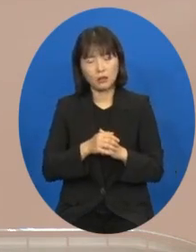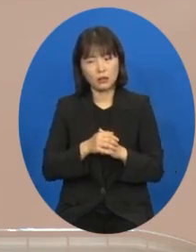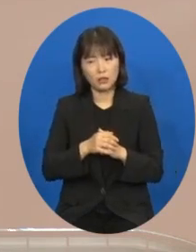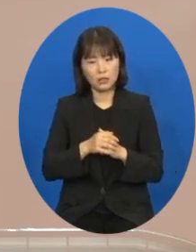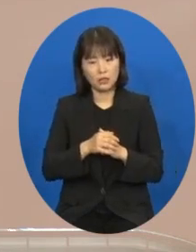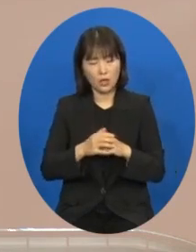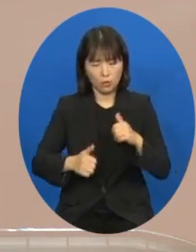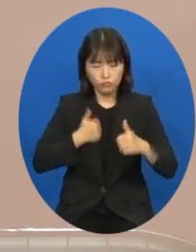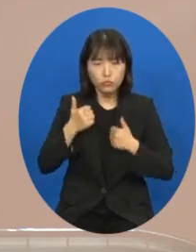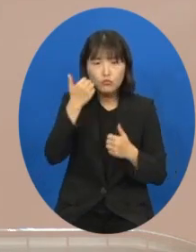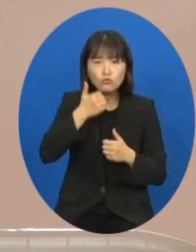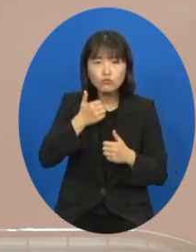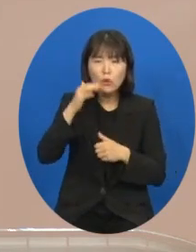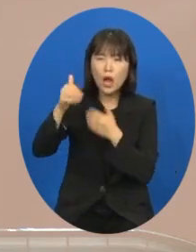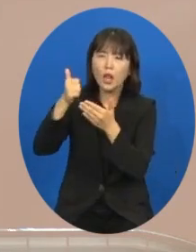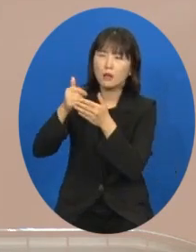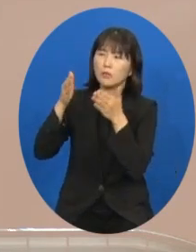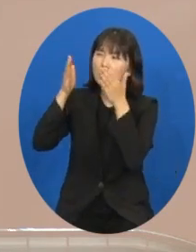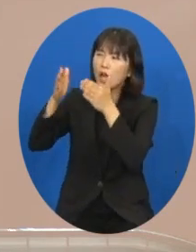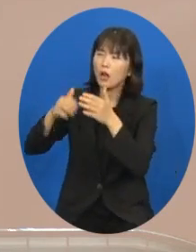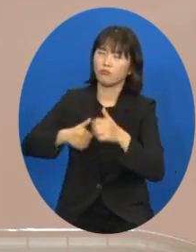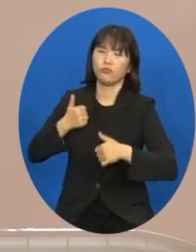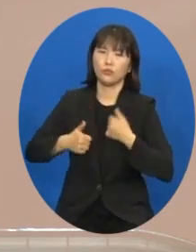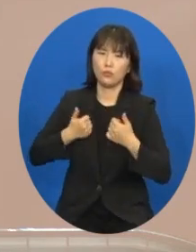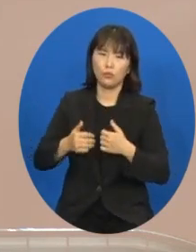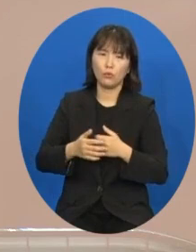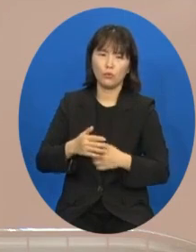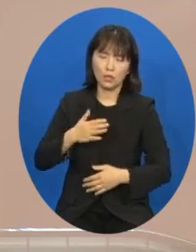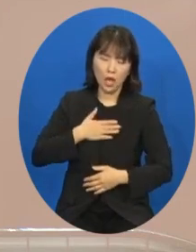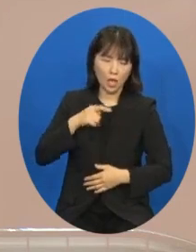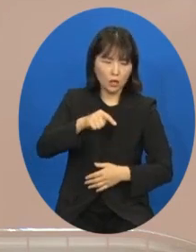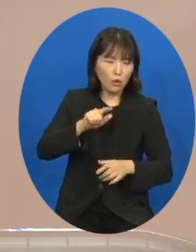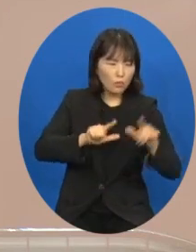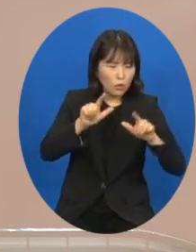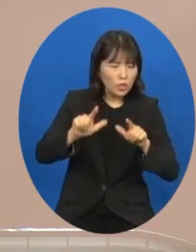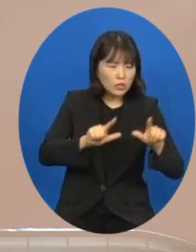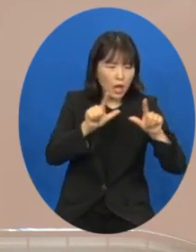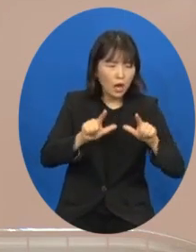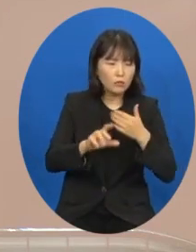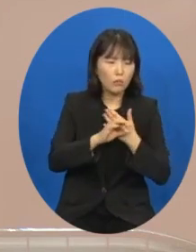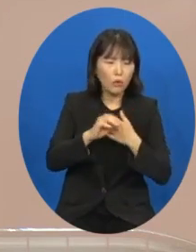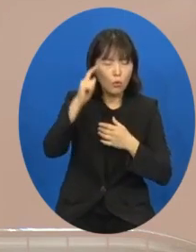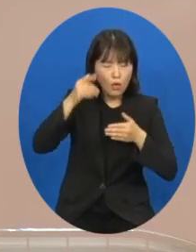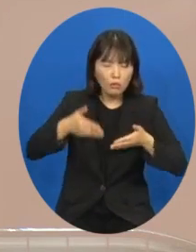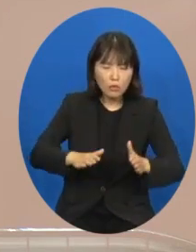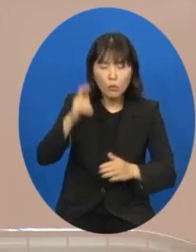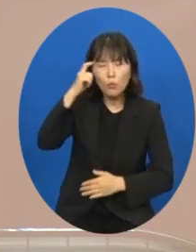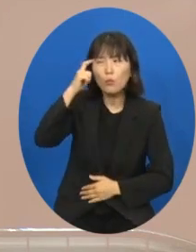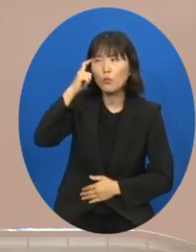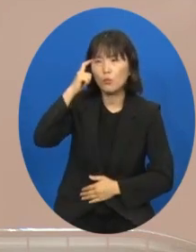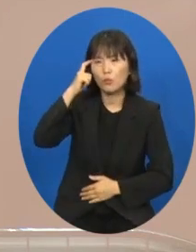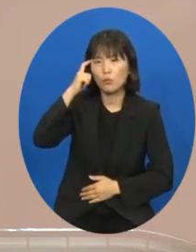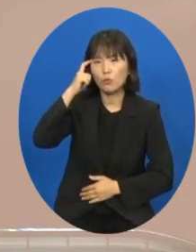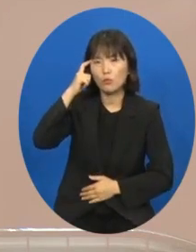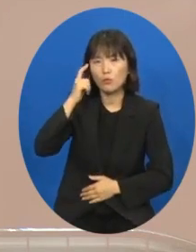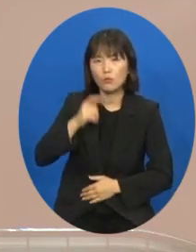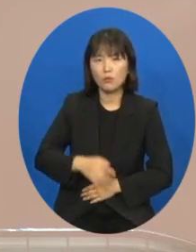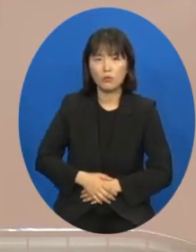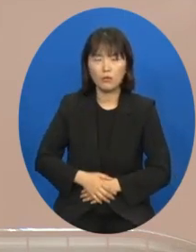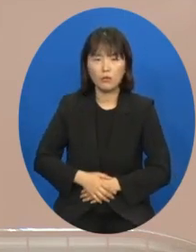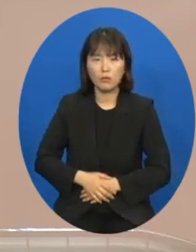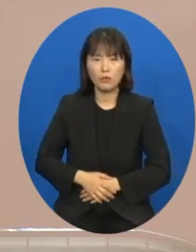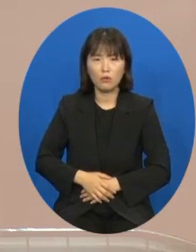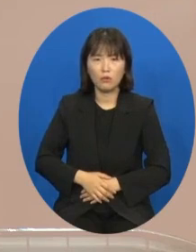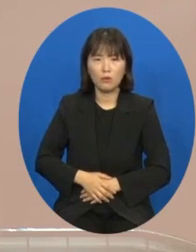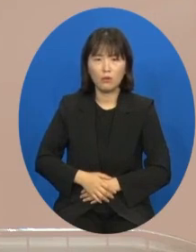거예요. 이렇게 살게 할 거면 왜 태어나게 하셨습니까? 아니, 이렇게